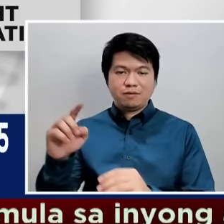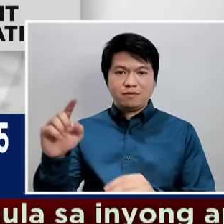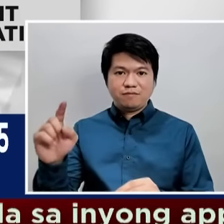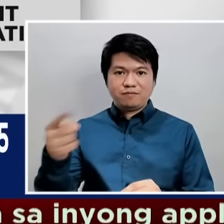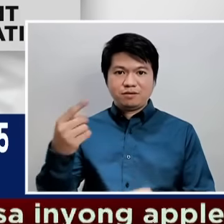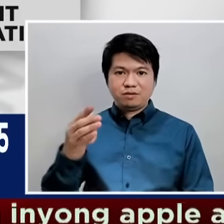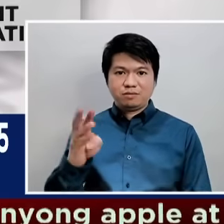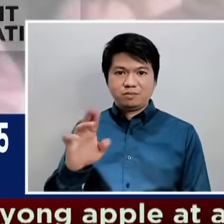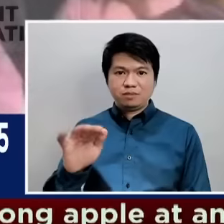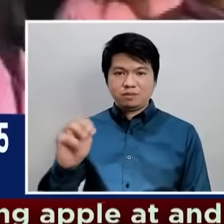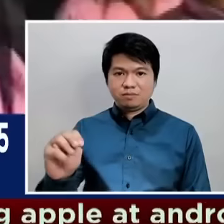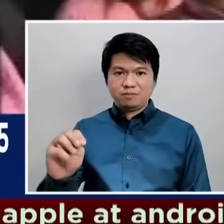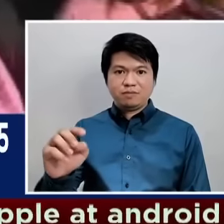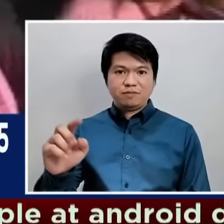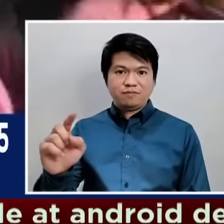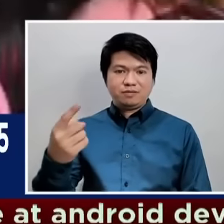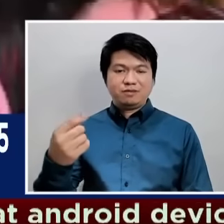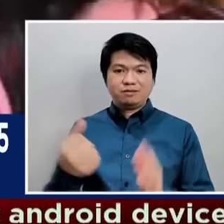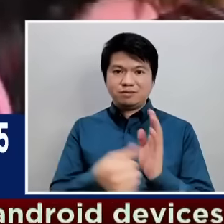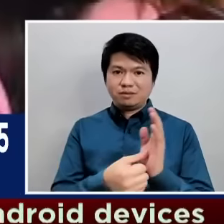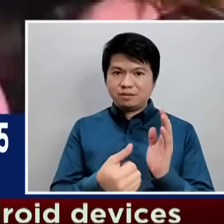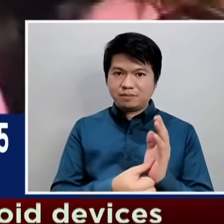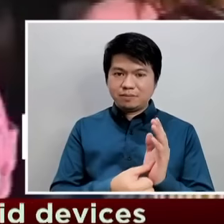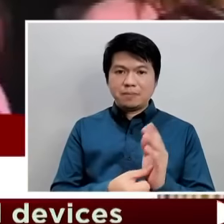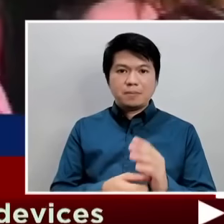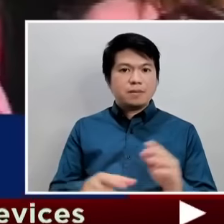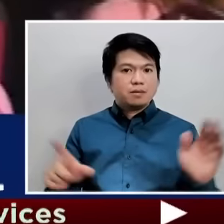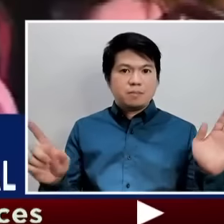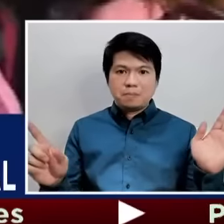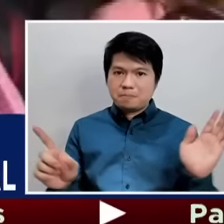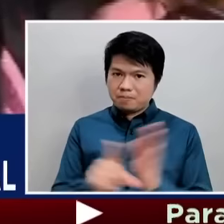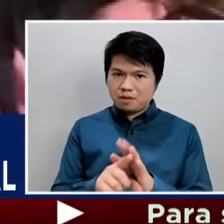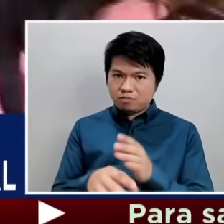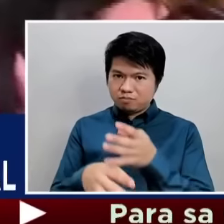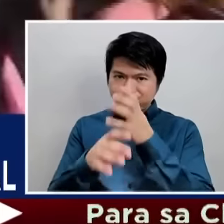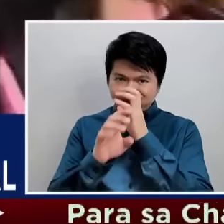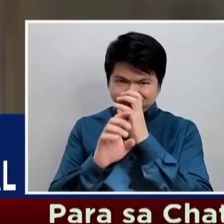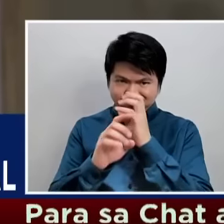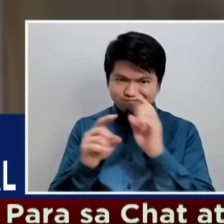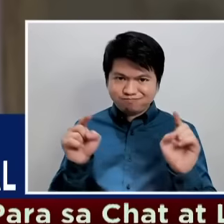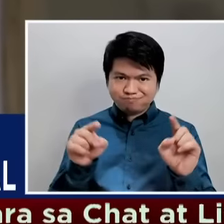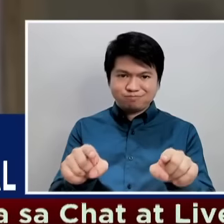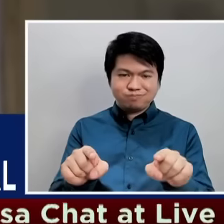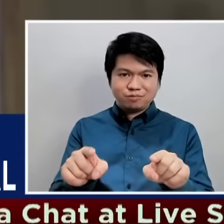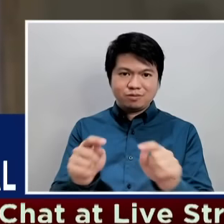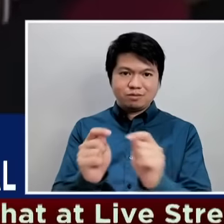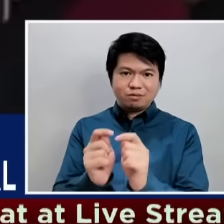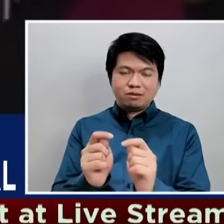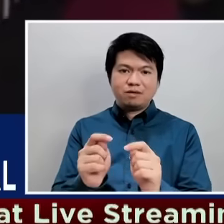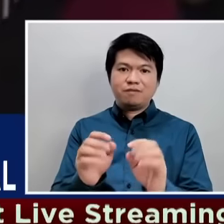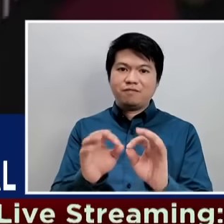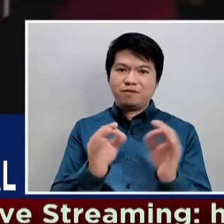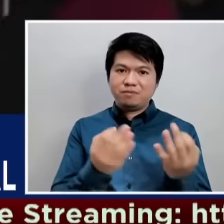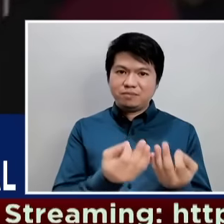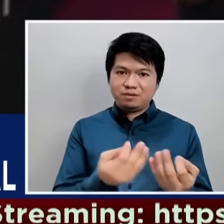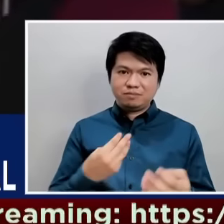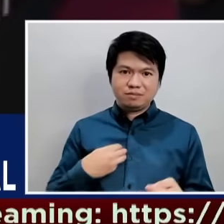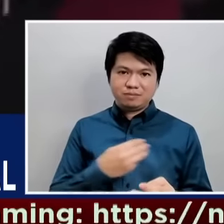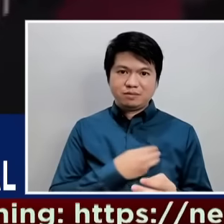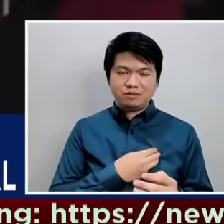parliamentary elections. Sa BARM, mahigpit na pinagbabawal ang sabay na pagtakbo sa parlamentaryo ng magkakapamilya. Ang mga lilipat ng